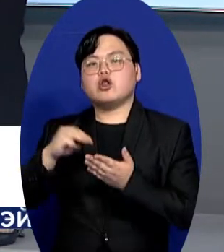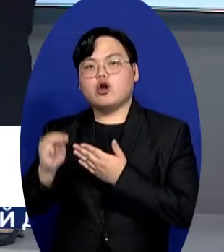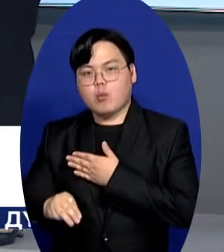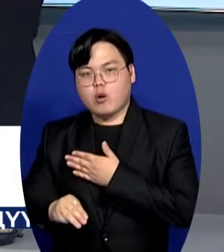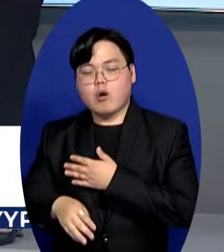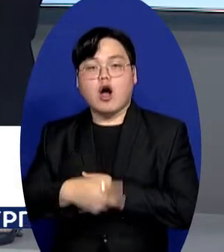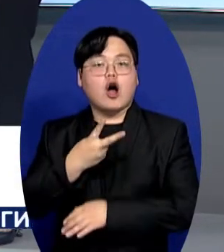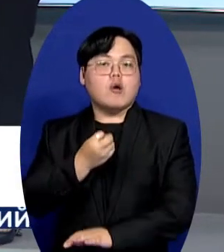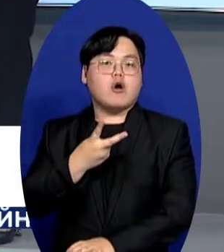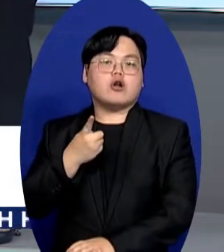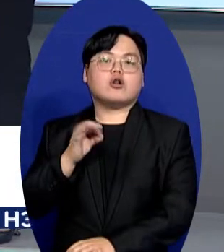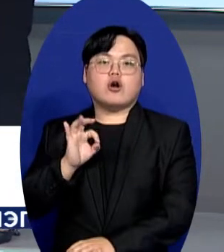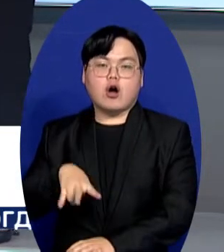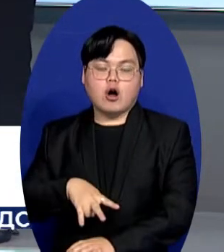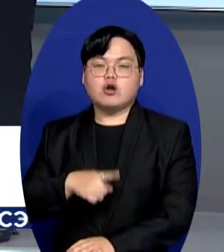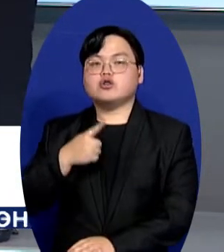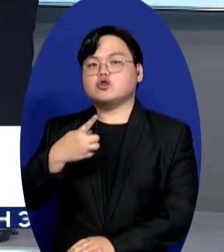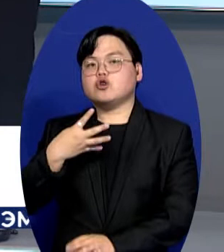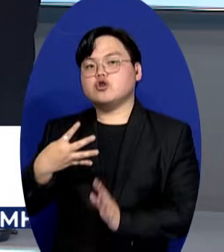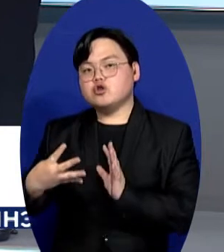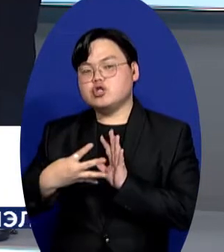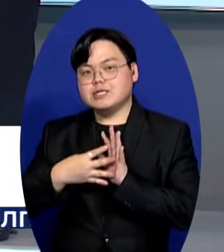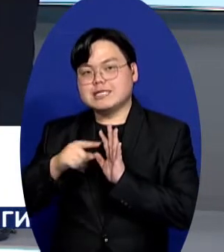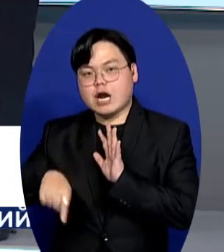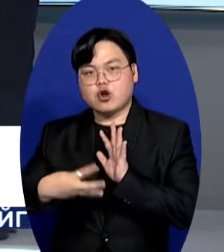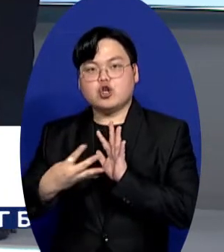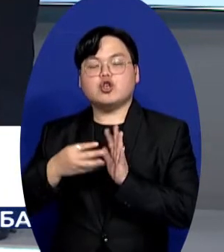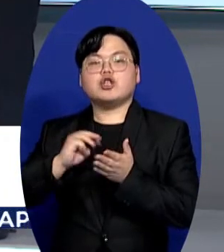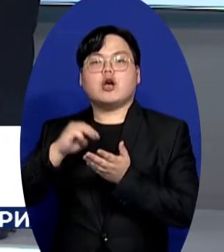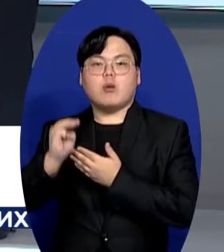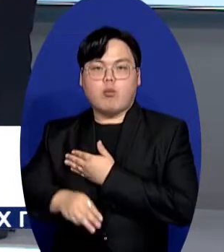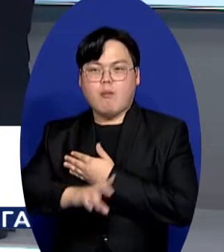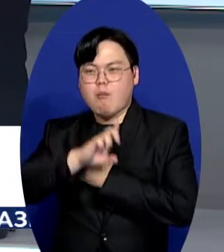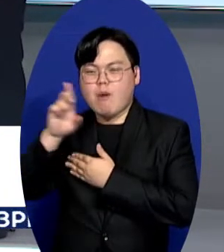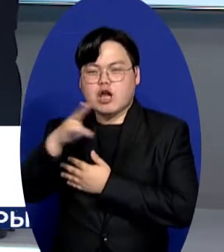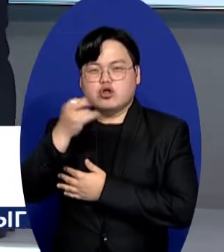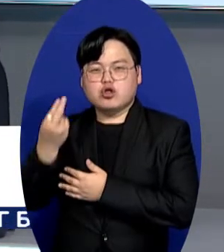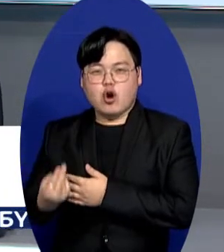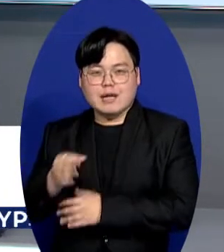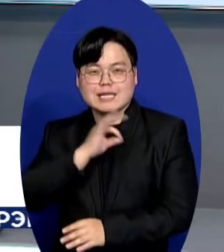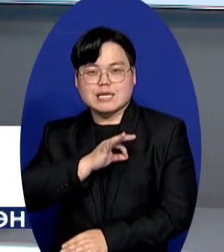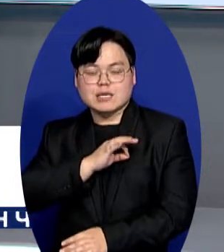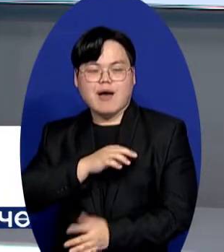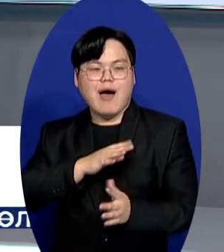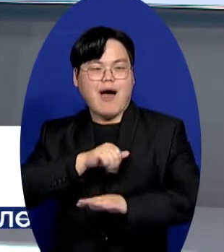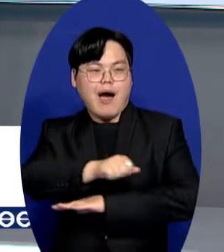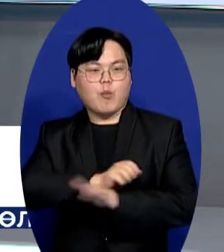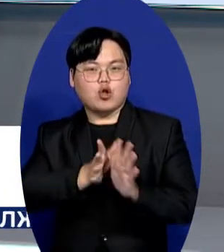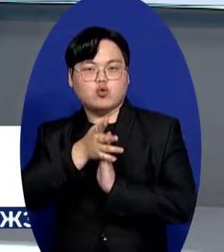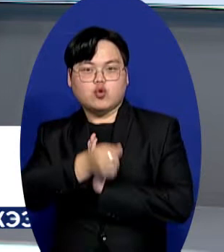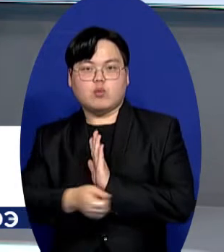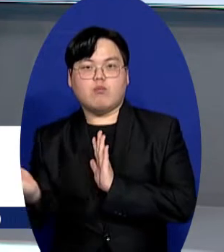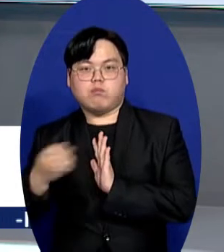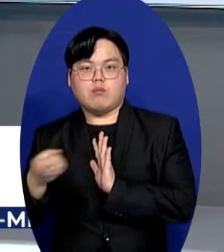харин 2021 онд 149.9 тэрбум төгрөг байгалийн нөөц ашигласны төлбөрөөс орон нутгийн төсөвт төвлөрөөд байна. Тэгвэл